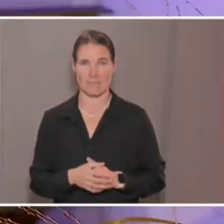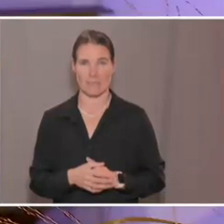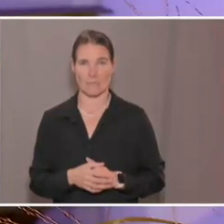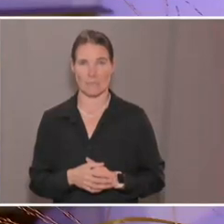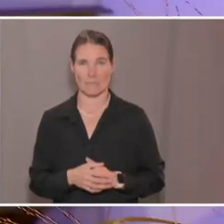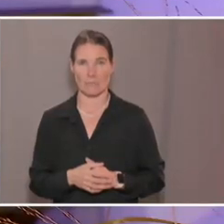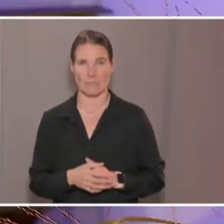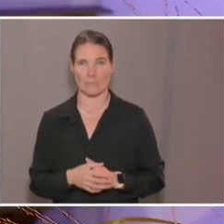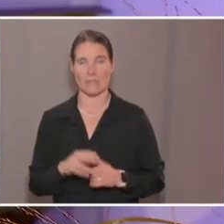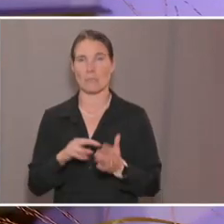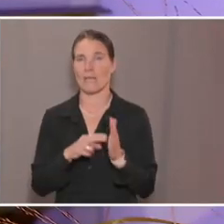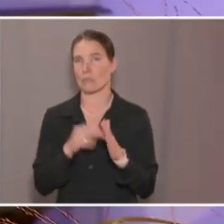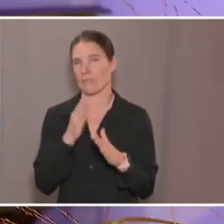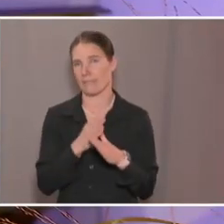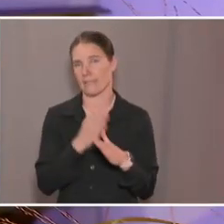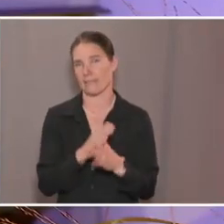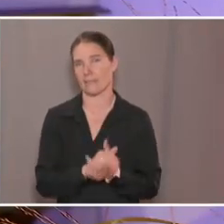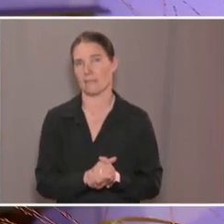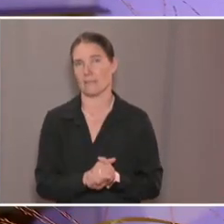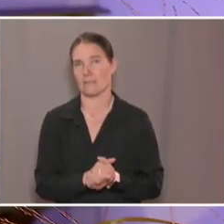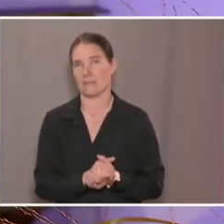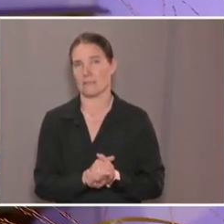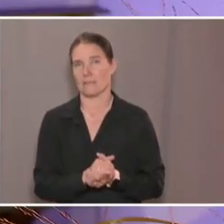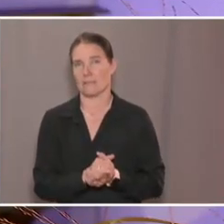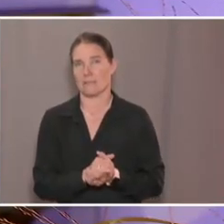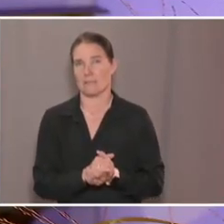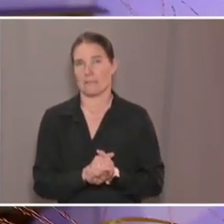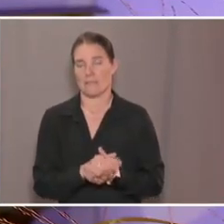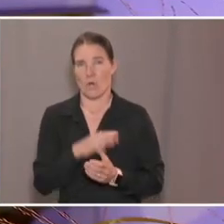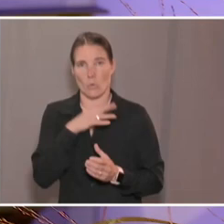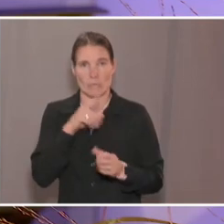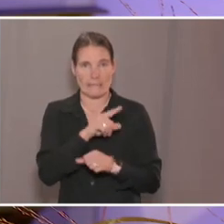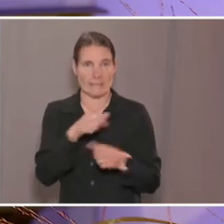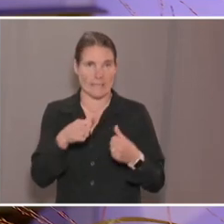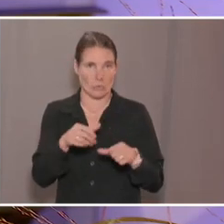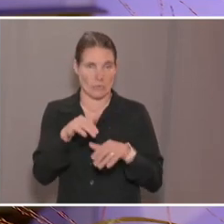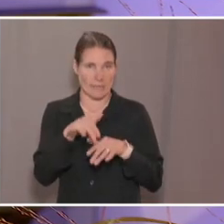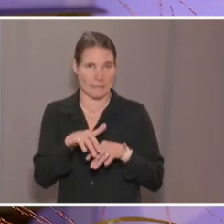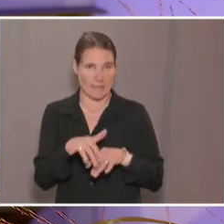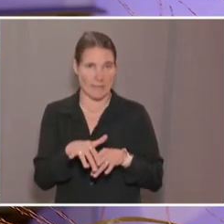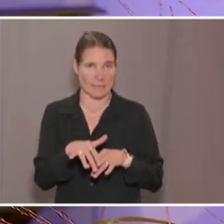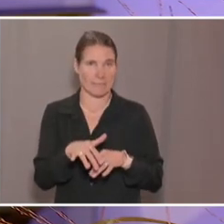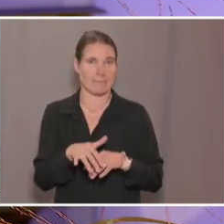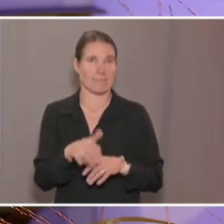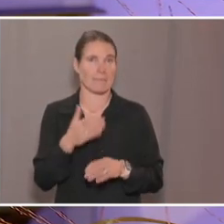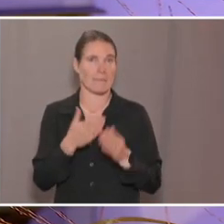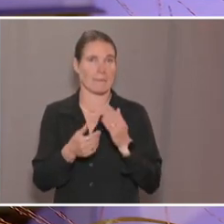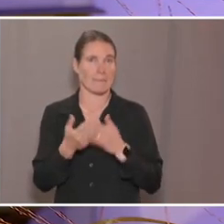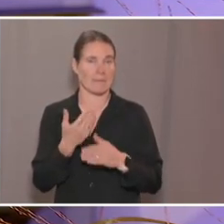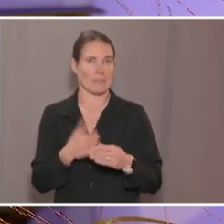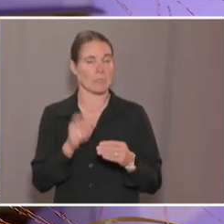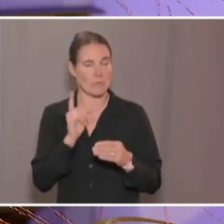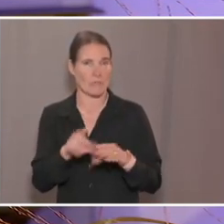war fertig, die Planung war fertig. Da stand auch ein großer Zeitdruck hinter, insofern war es natürlich klar, dass es hier aufgenommen werden